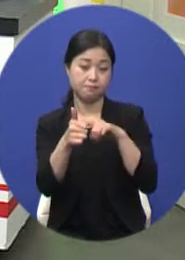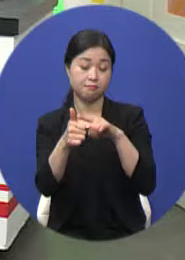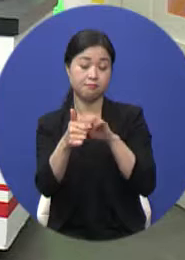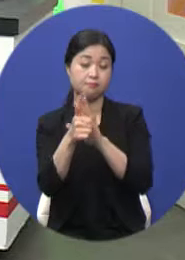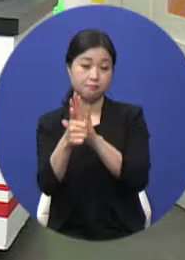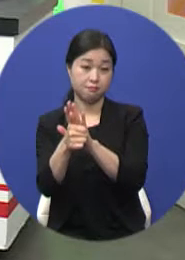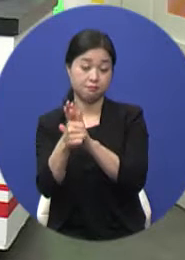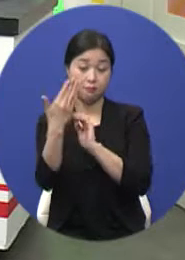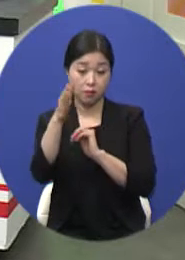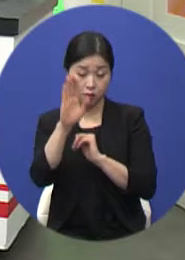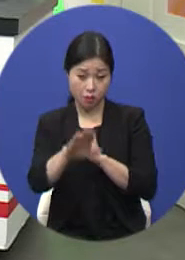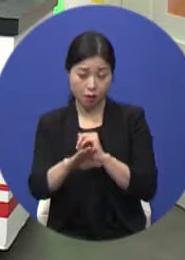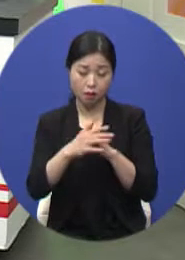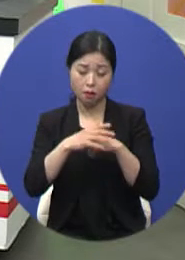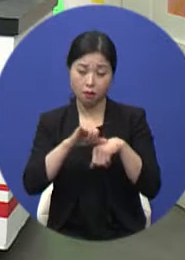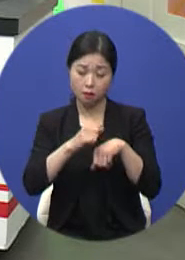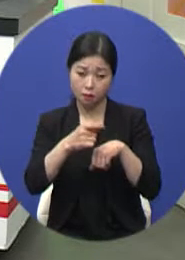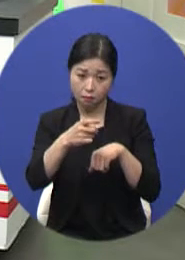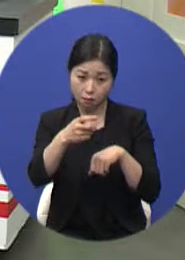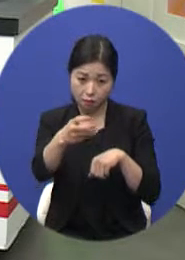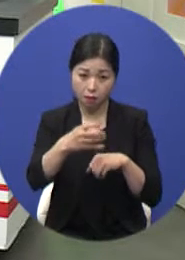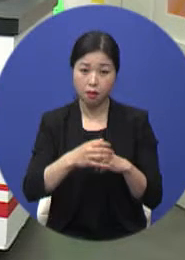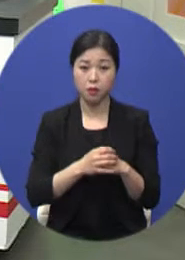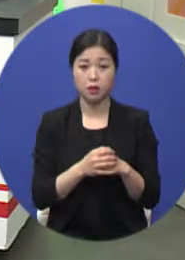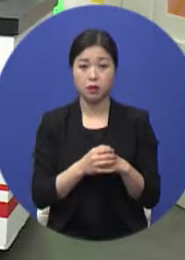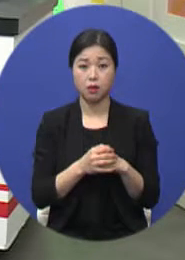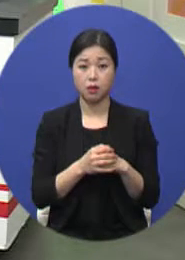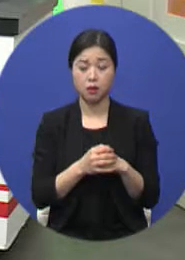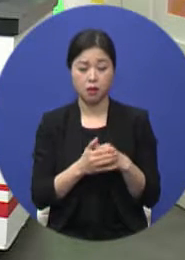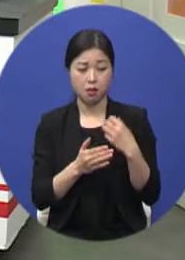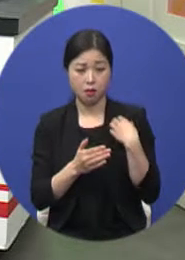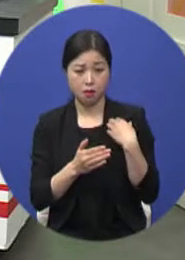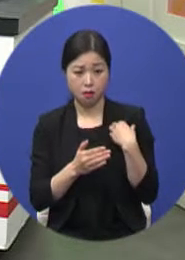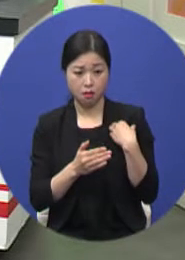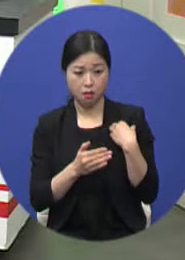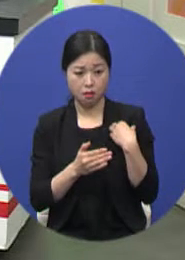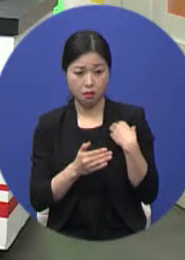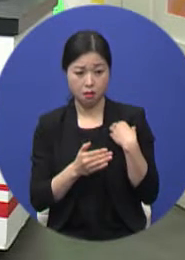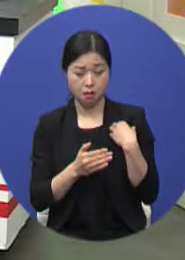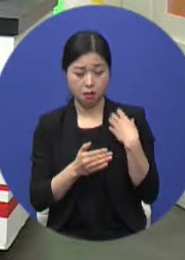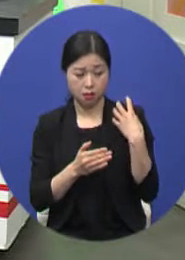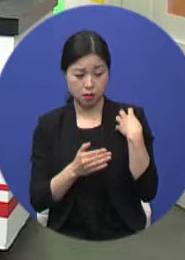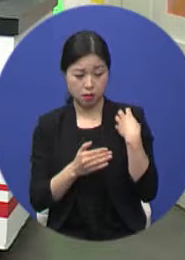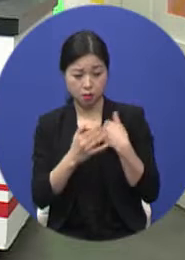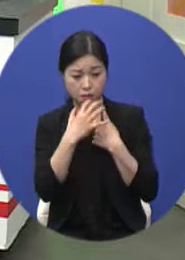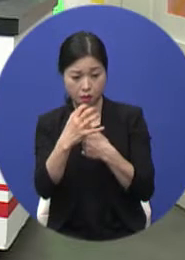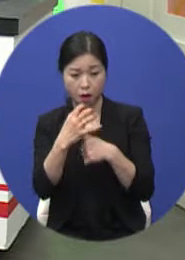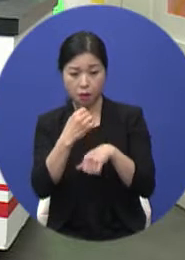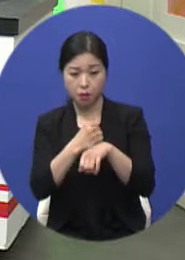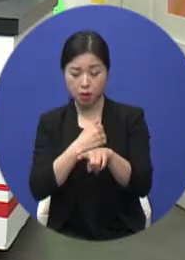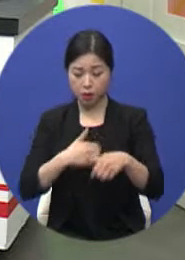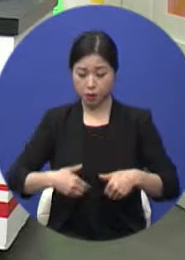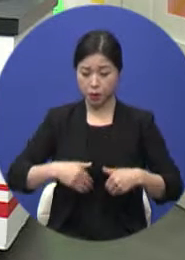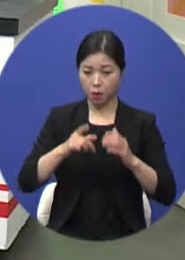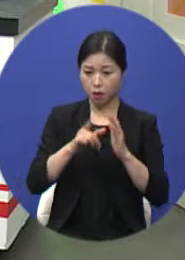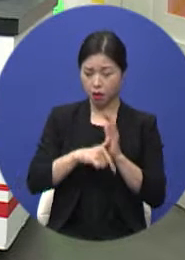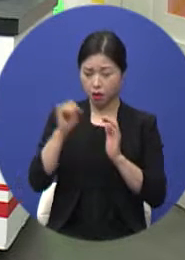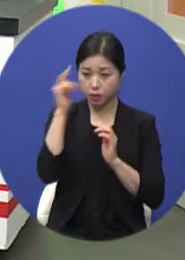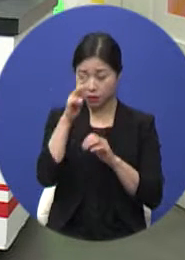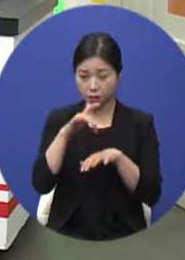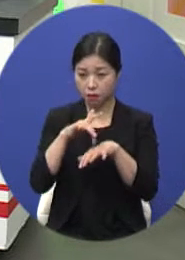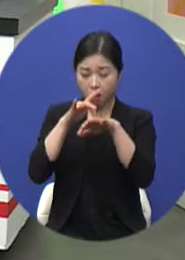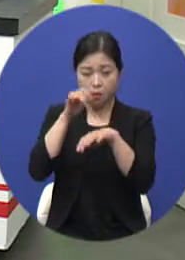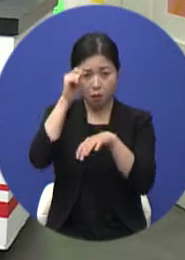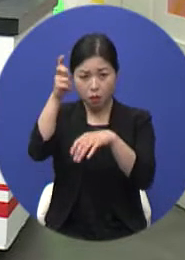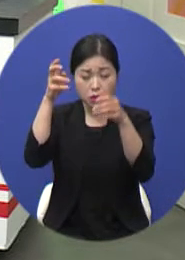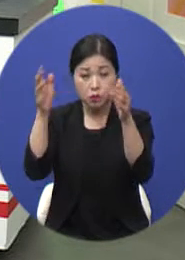이제 언젠가부터는 그거를 이용을 해서 제가 필요할 때는 그 사람이 잠수를 타는 거예요. 맨날